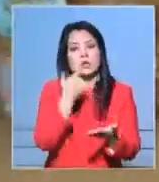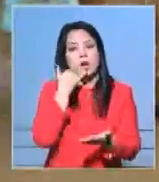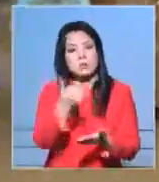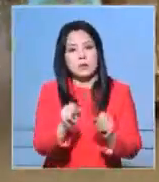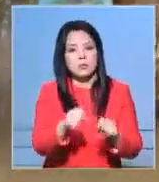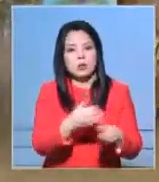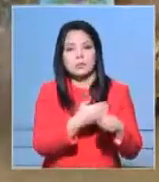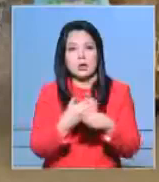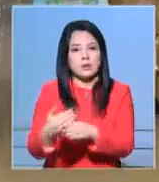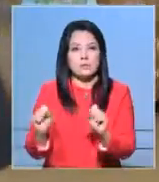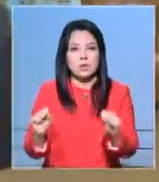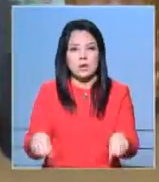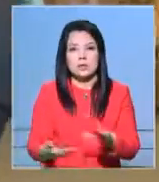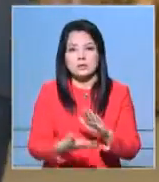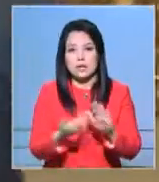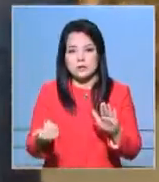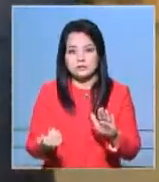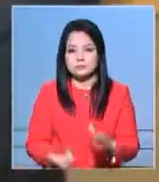болады.